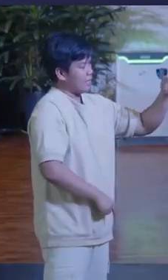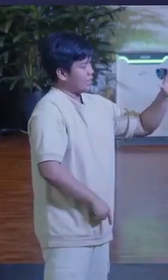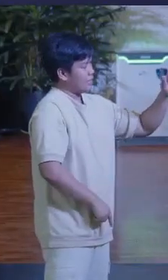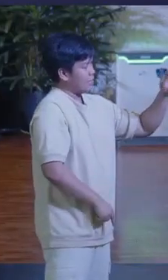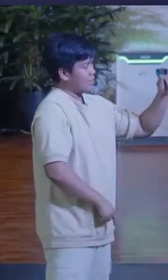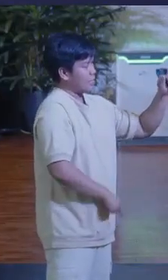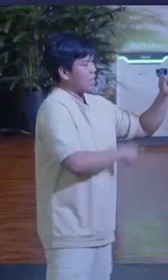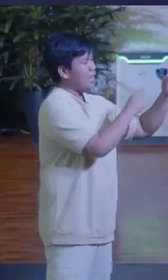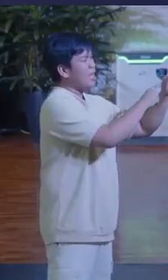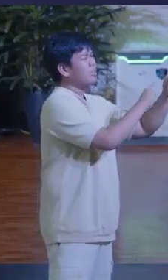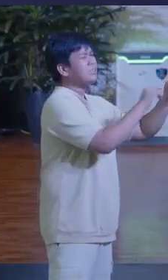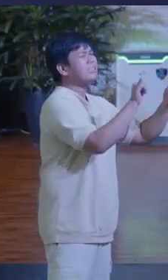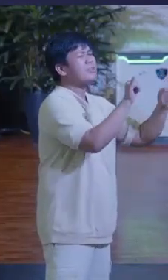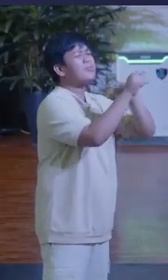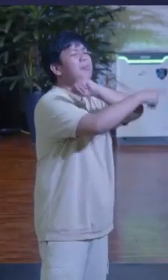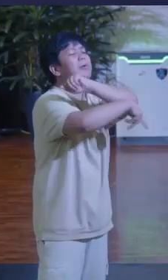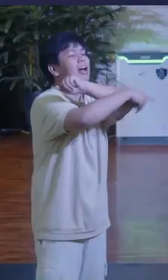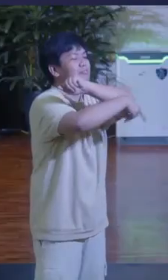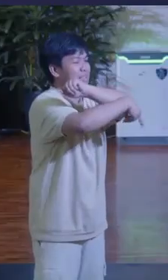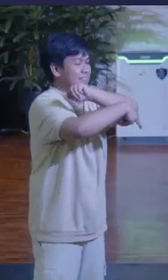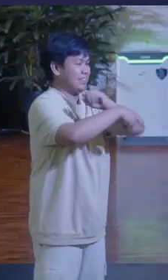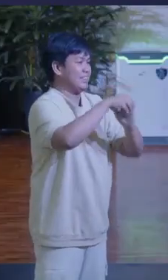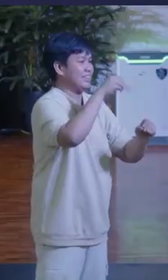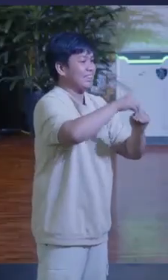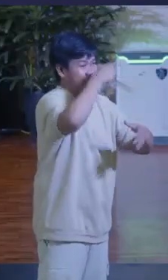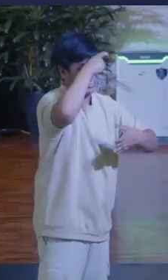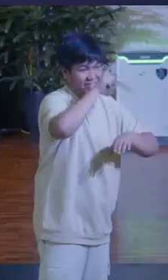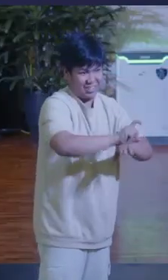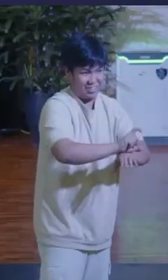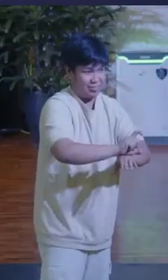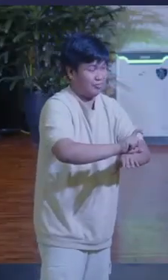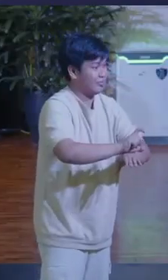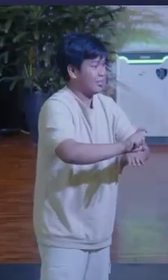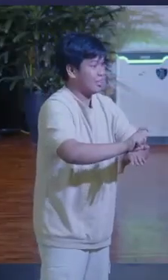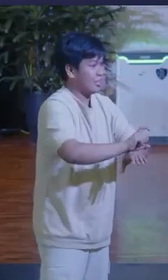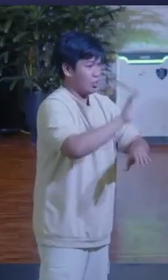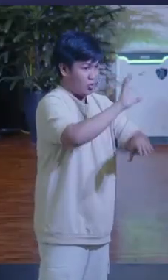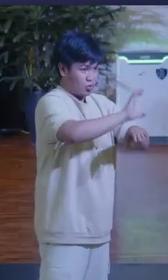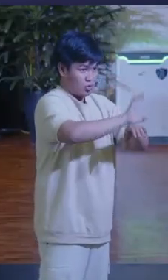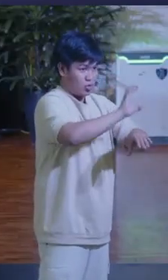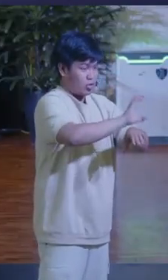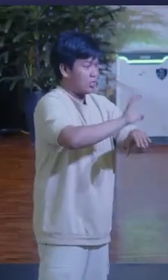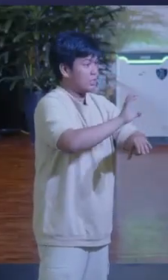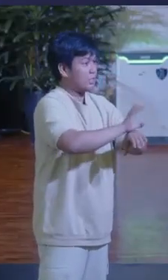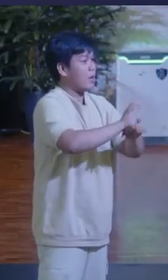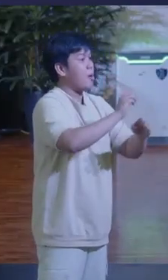pinuntahan sa Acts 13 and Acts 14 ay ang mga churches na